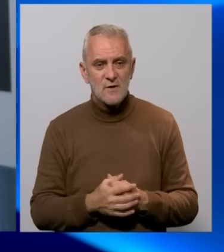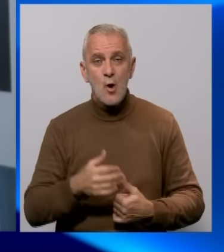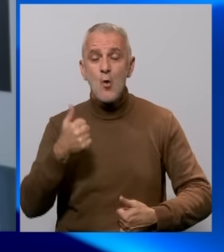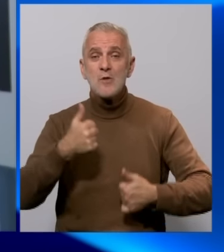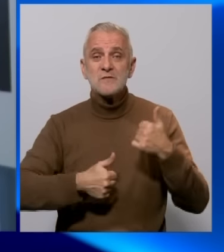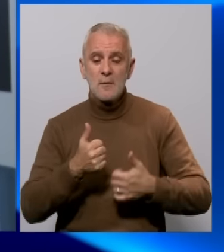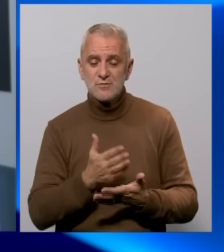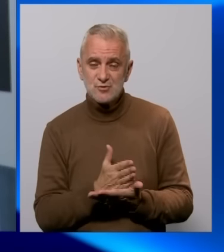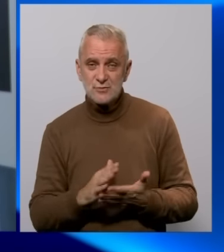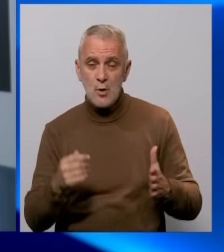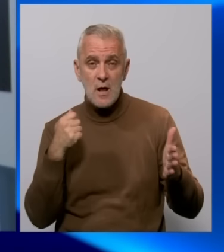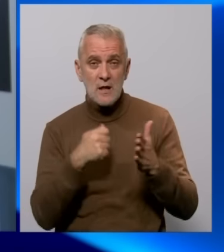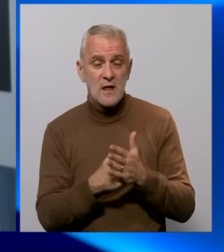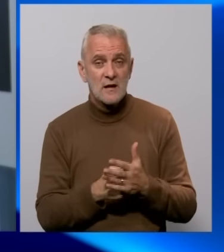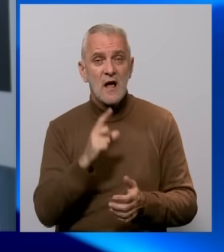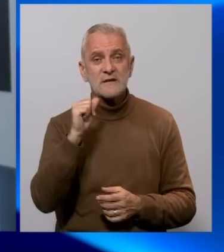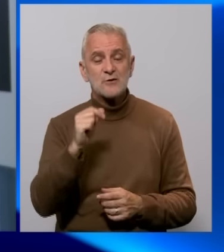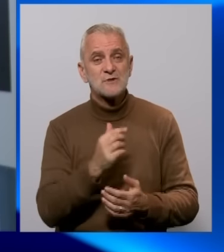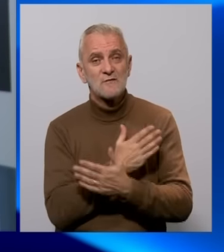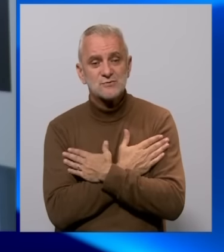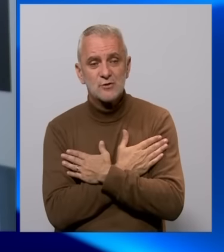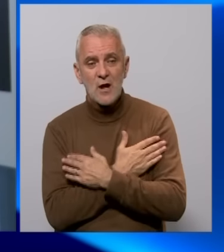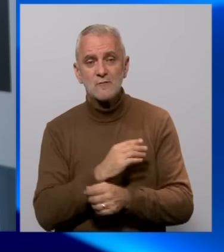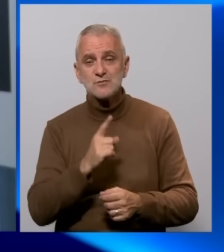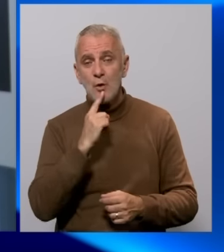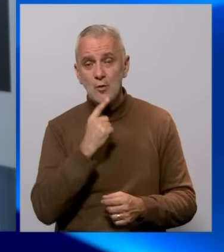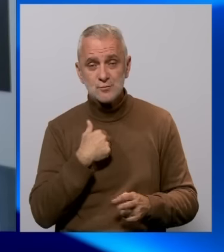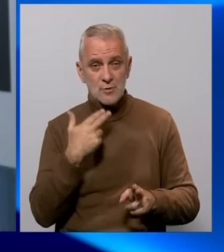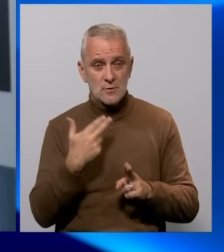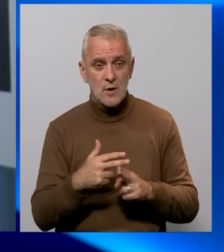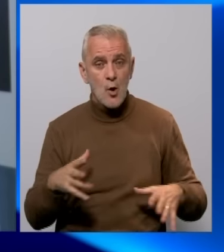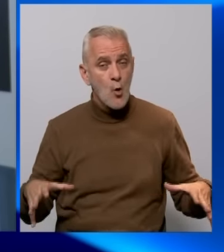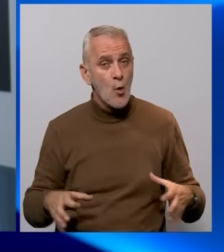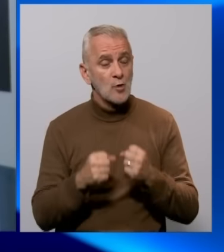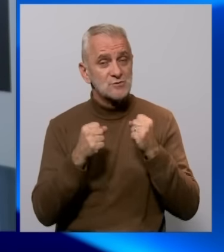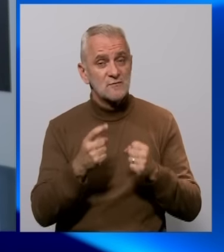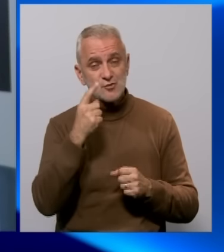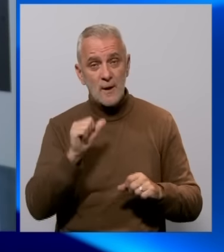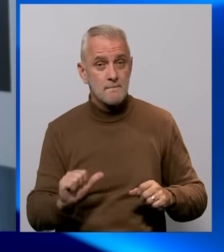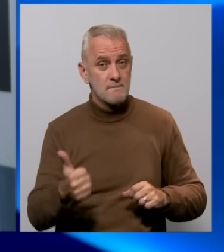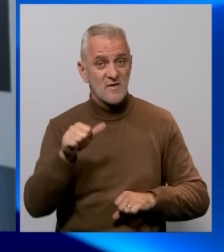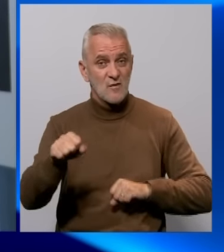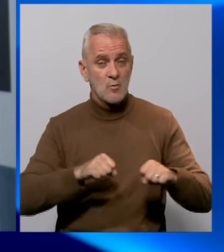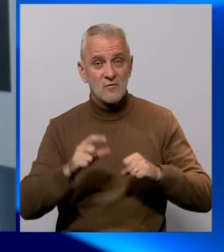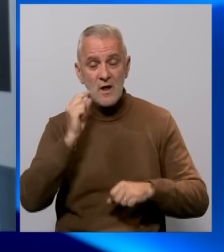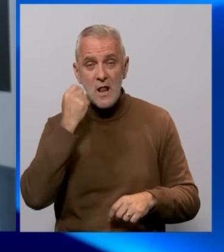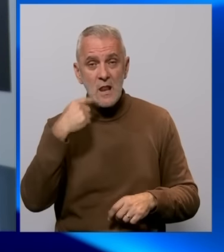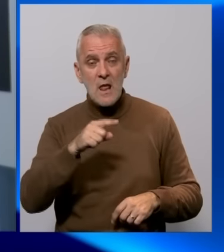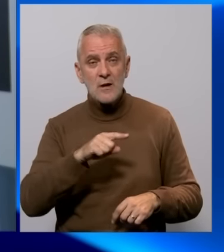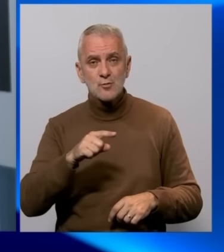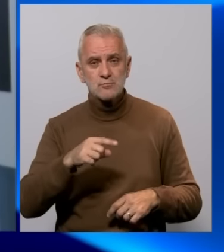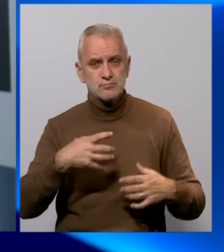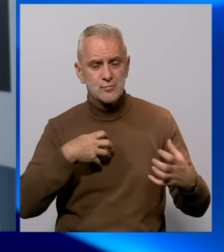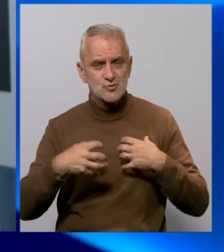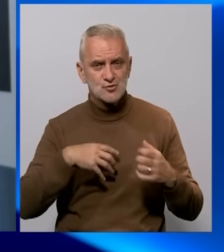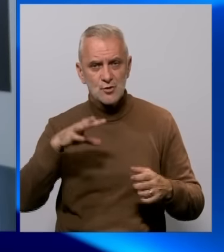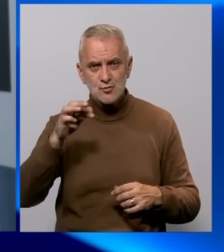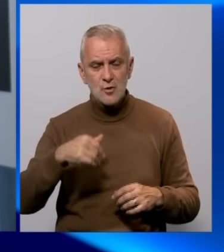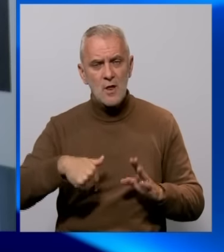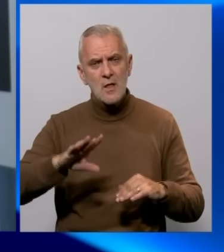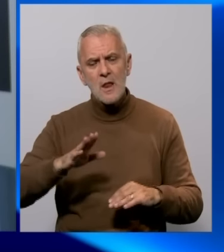takmičarskom dijelu za nagradu Radoslav Zoranović, koju smo nazvali po osnivaču i prvom upravniku Narodnog pozorišta Tuzla i jednom od